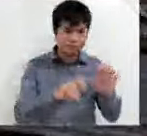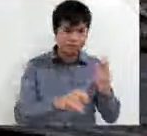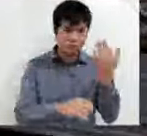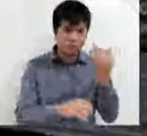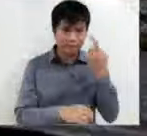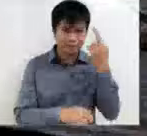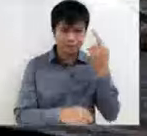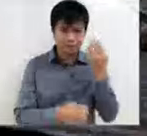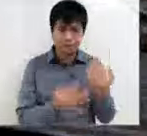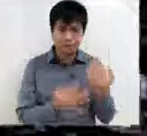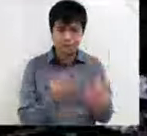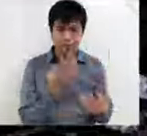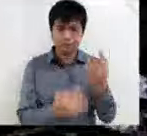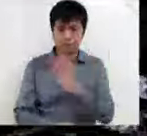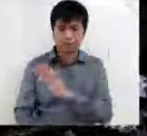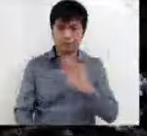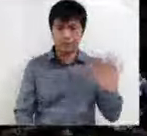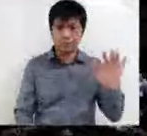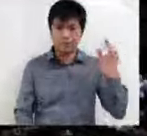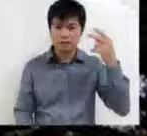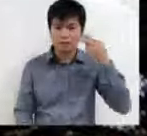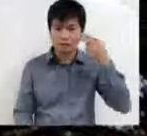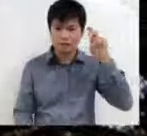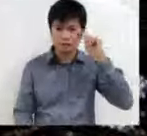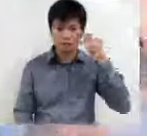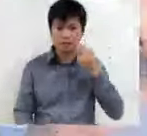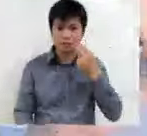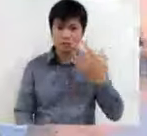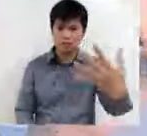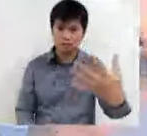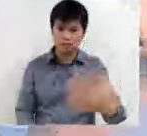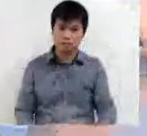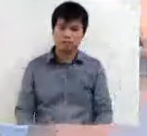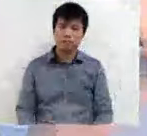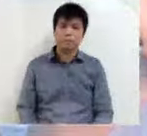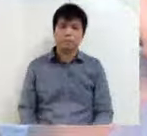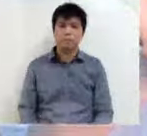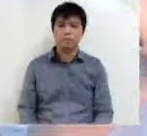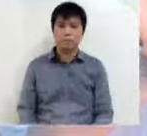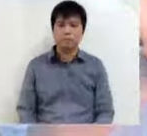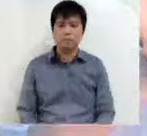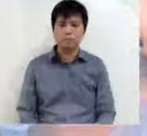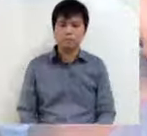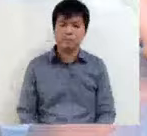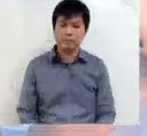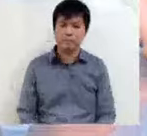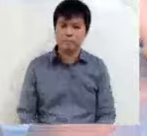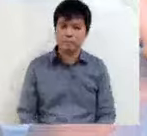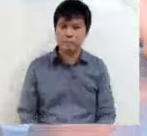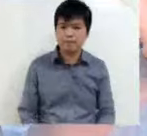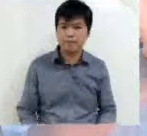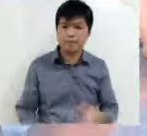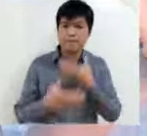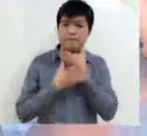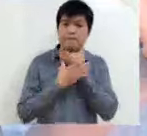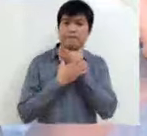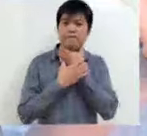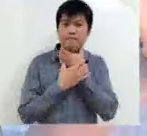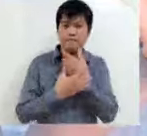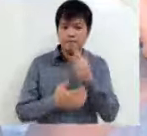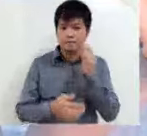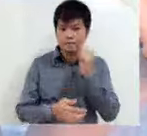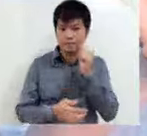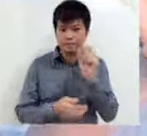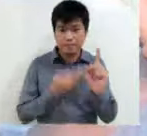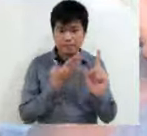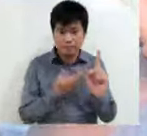Nagbabalita mula sa frontline, Hannibal Talete, News 5. Pinatay sa sakal ang isang babae sa Barangay Fairview sa Baguio